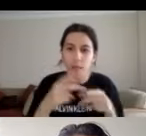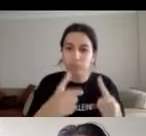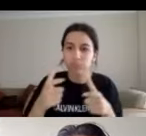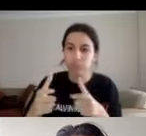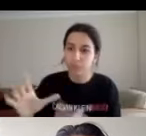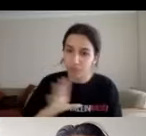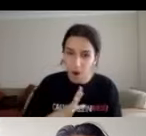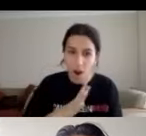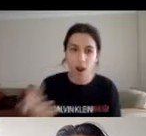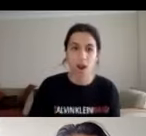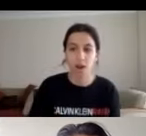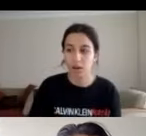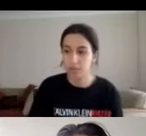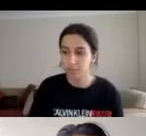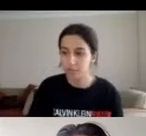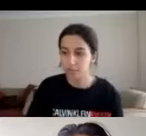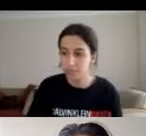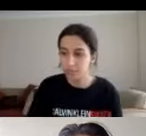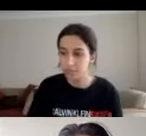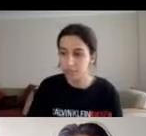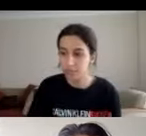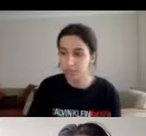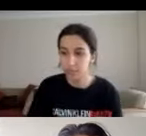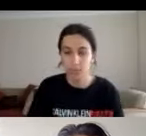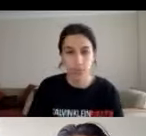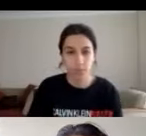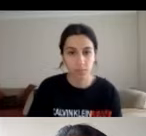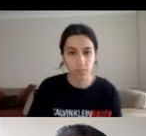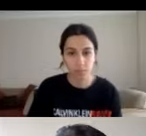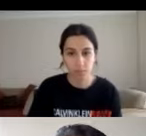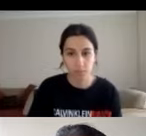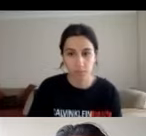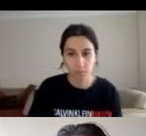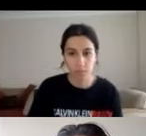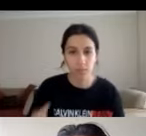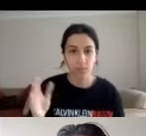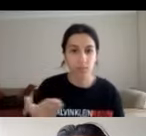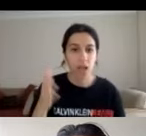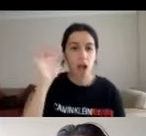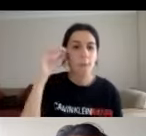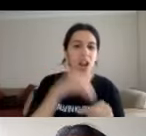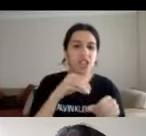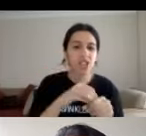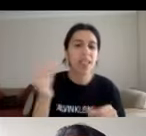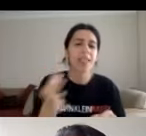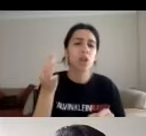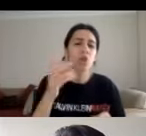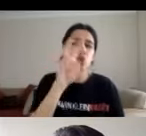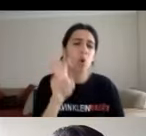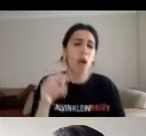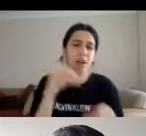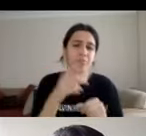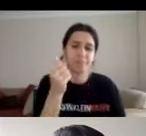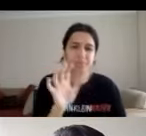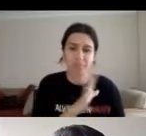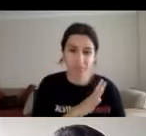sadık müşteriler olmaya da çok yakınlar. Sadece Amerika Birleşik Devletleri'nde 1 trilyon dolarlık bir ekonomiden bahsediyoruz. Ki Amerika gibi